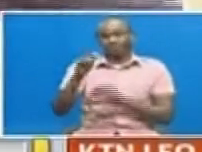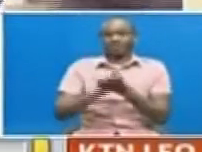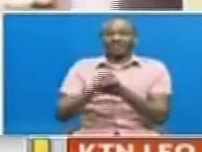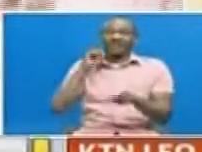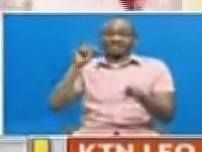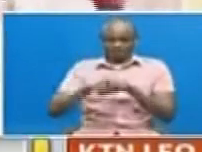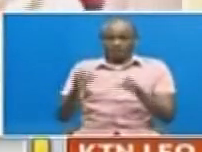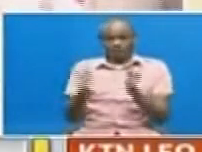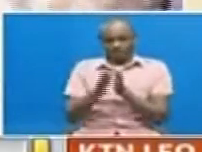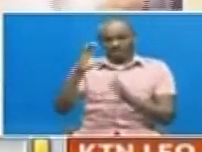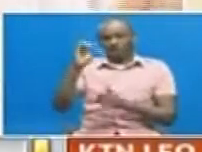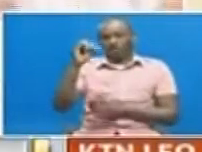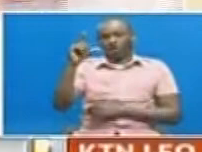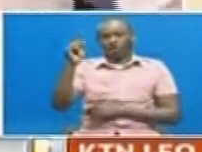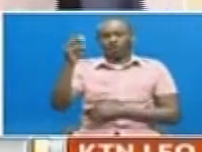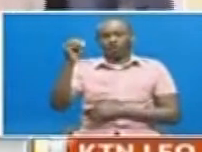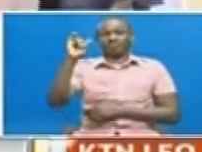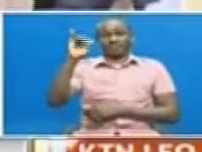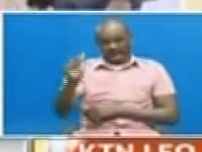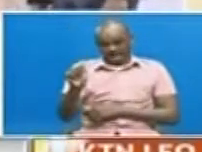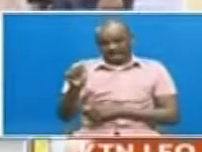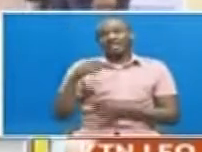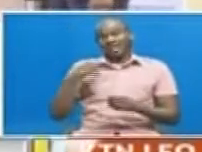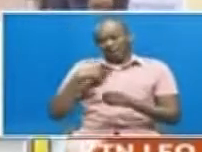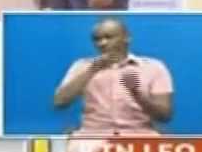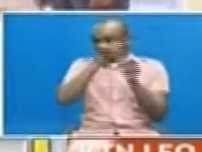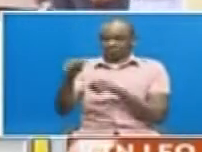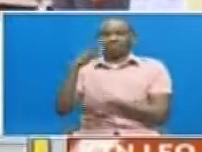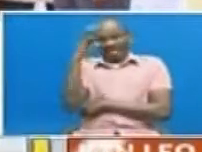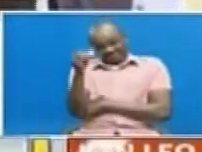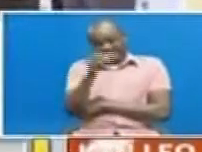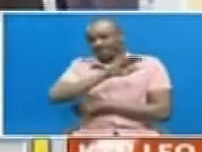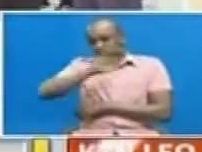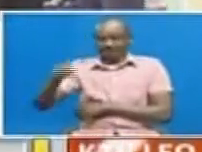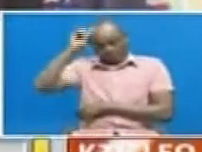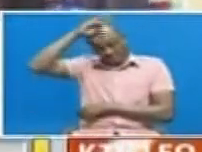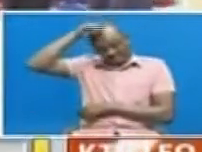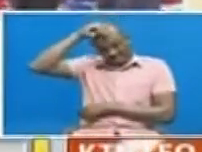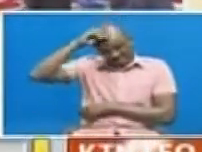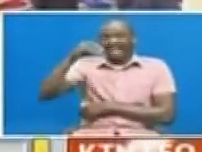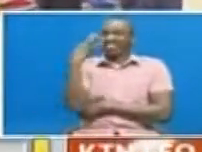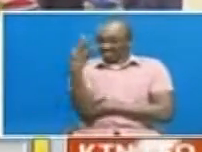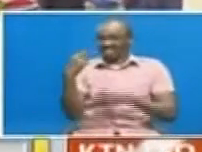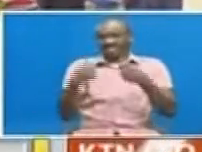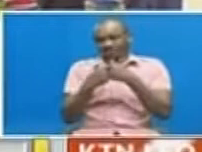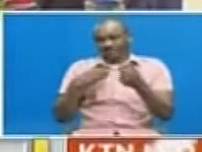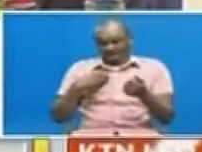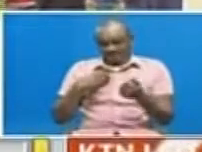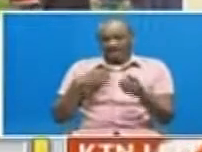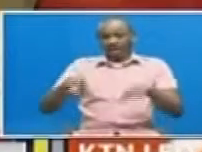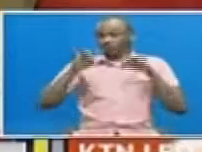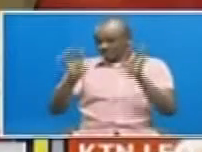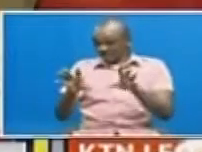Mexico. Mm-hmm. Na Colombia. Mm-hmm. Baada ya kumaliza hivyo tarehe 30 tunarudi Algeria kucheza mechi zingine tatu dhidi ya